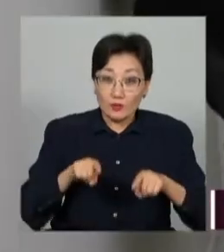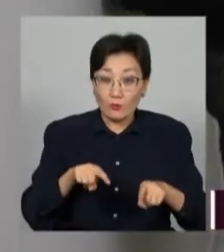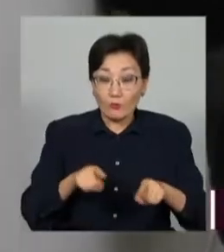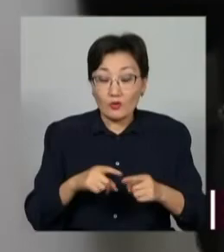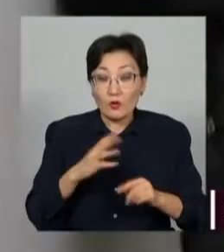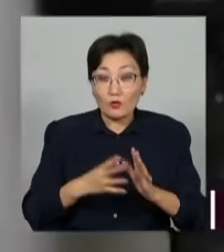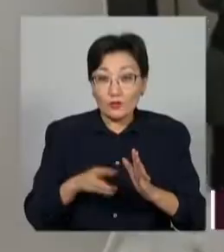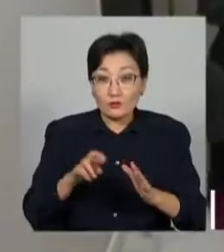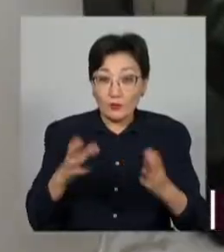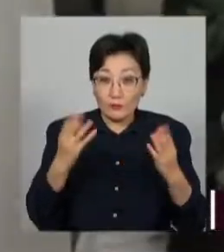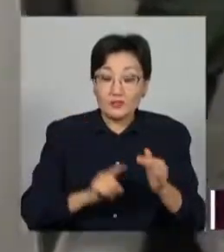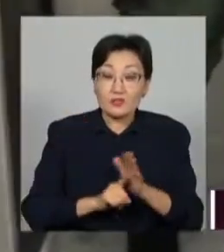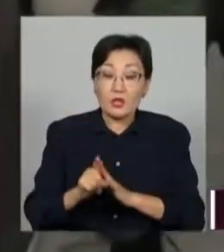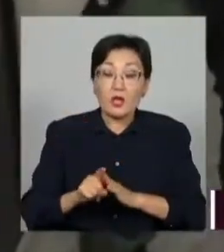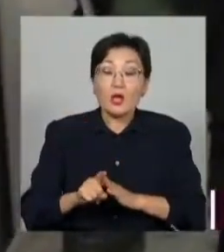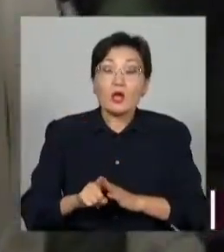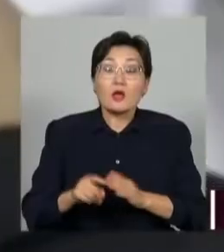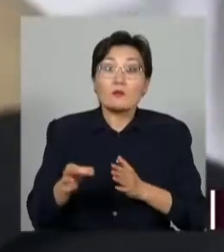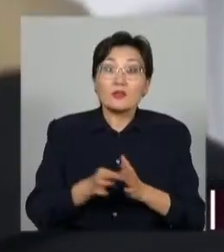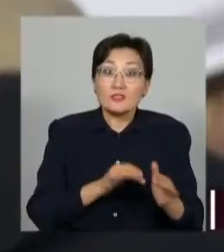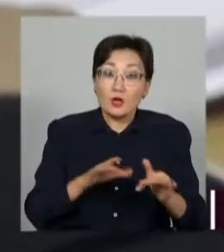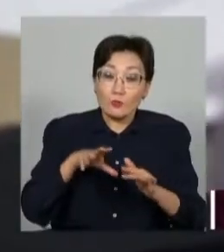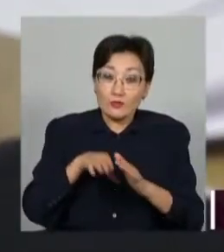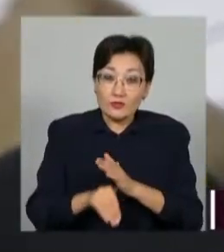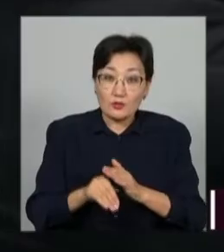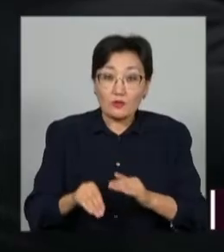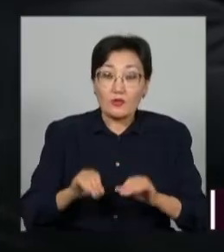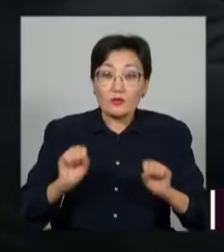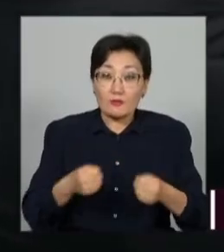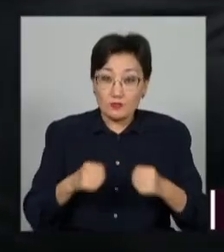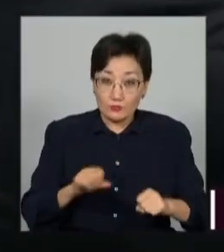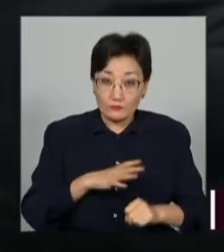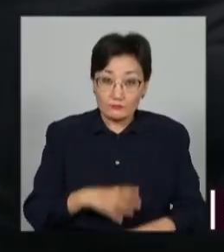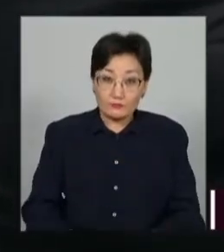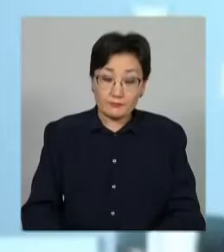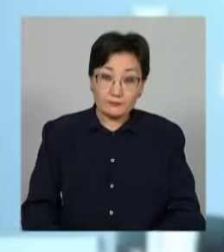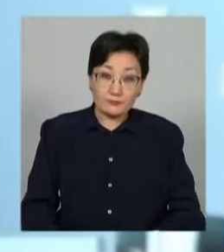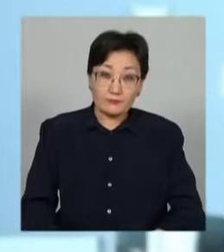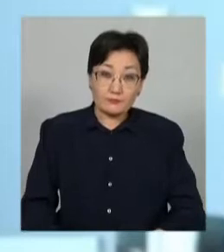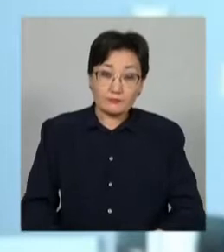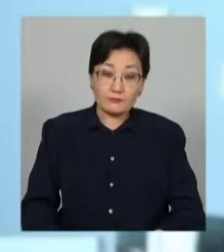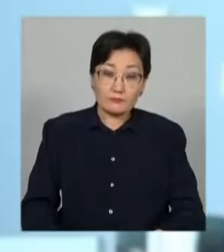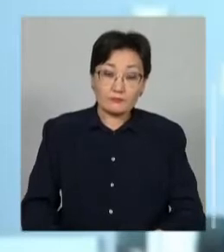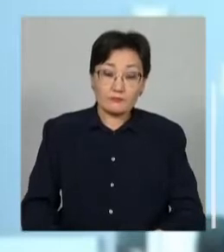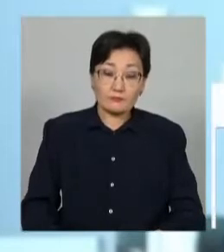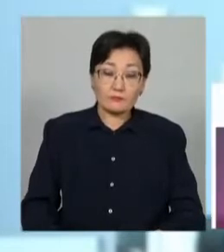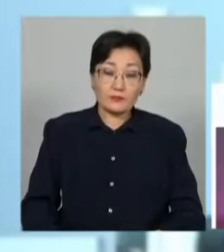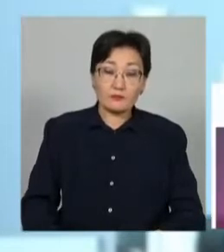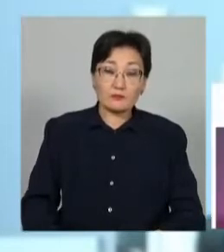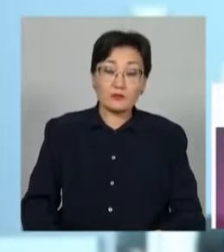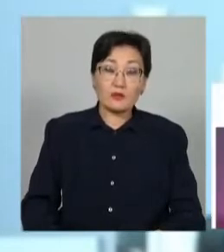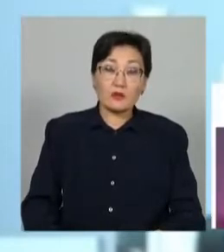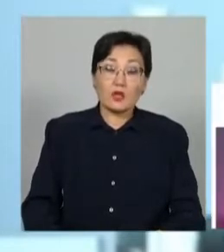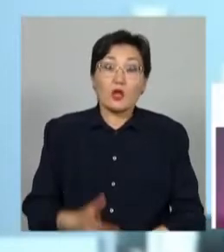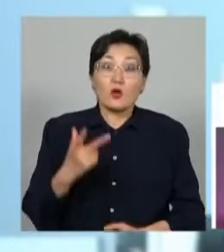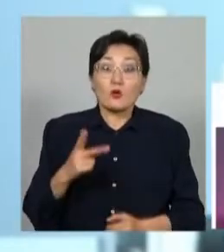қаңтарда басталған. Құқықтық тәртіп жедел алдын алу іс-шарасы аясында мүмкін болмағанын айтады. Раскрыто по горячим следам.